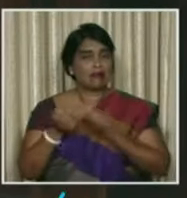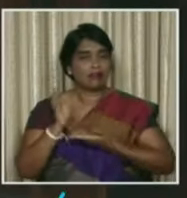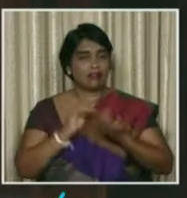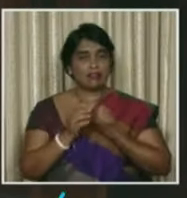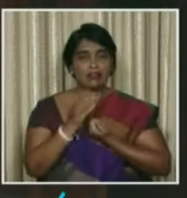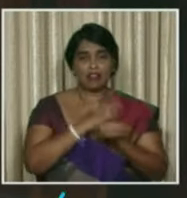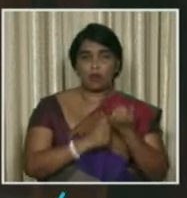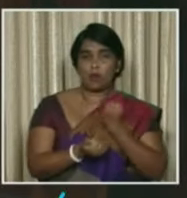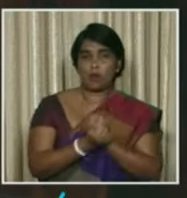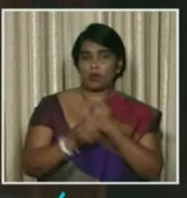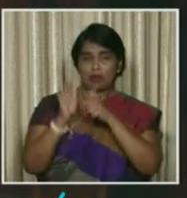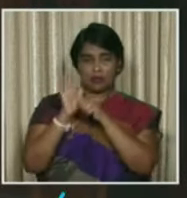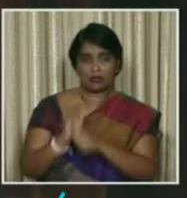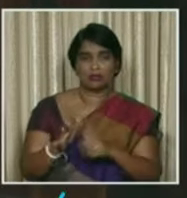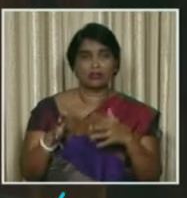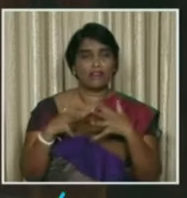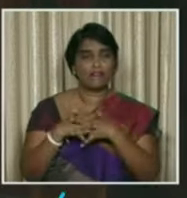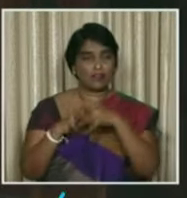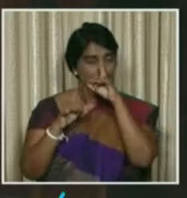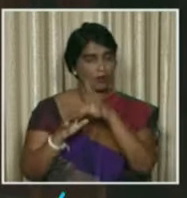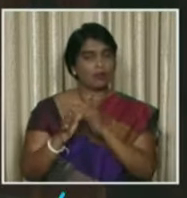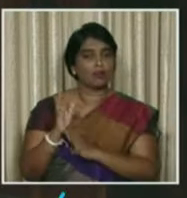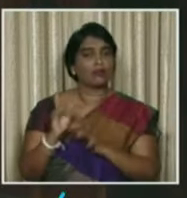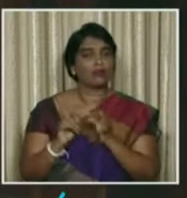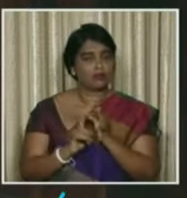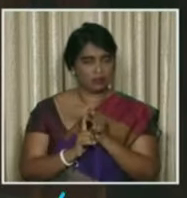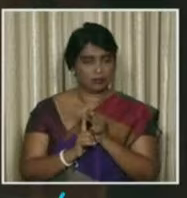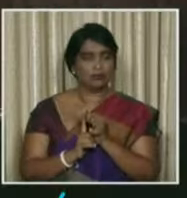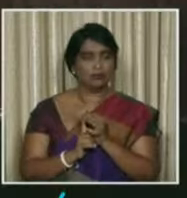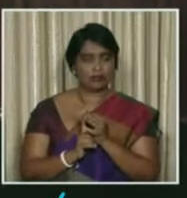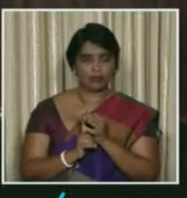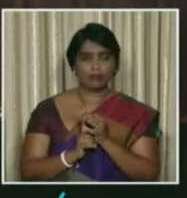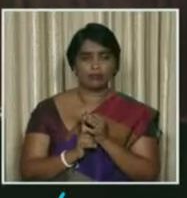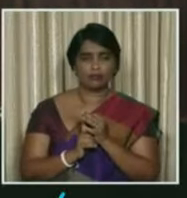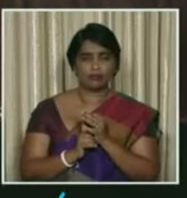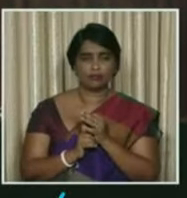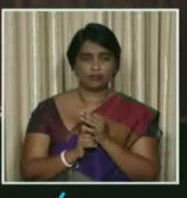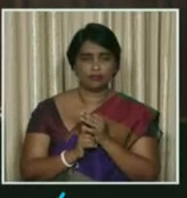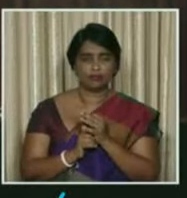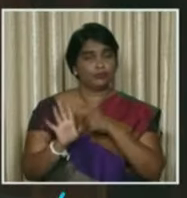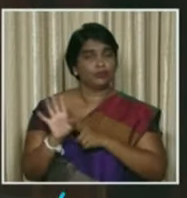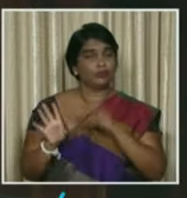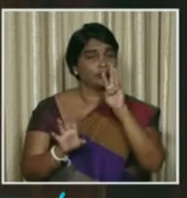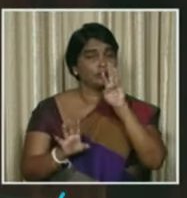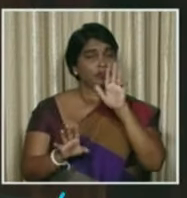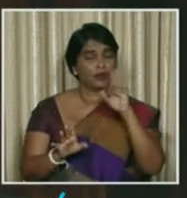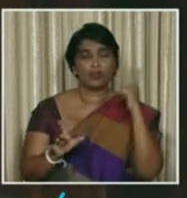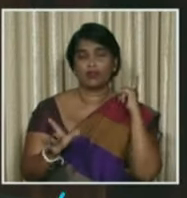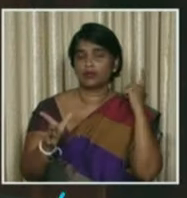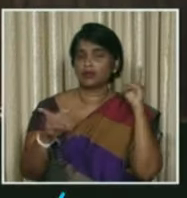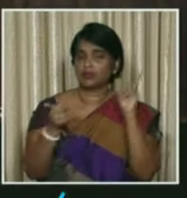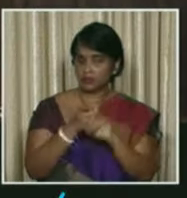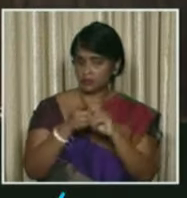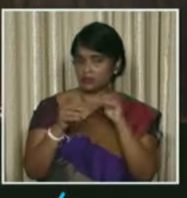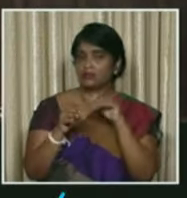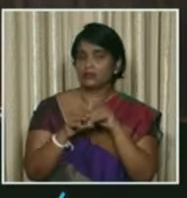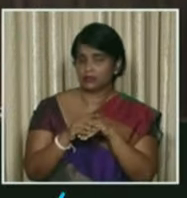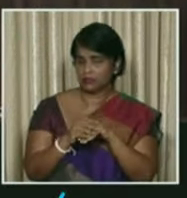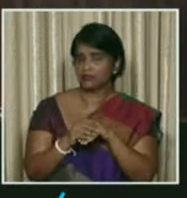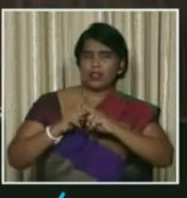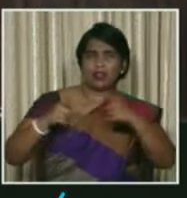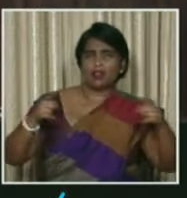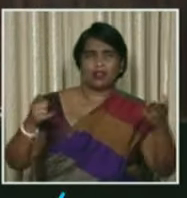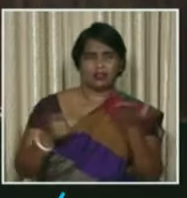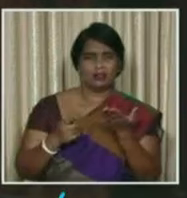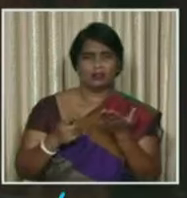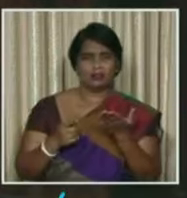පොලිසිය පාවා දෙන විදක්පඩි වගේ මන්ත්‍රීවරයාගේ වරප්‍රසාදයේ කඩවී ඇති ආකාරයේ විතරක් ඉදිරිපත් කරන්න. කරුණාකරලා ඔබතුමාගේ මේ ප්‍රශ්නේ ඉදිරිපත්